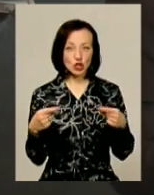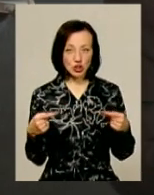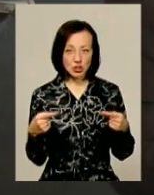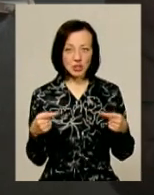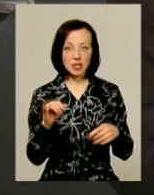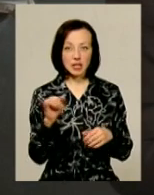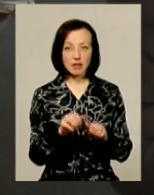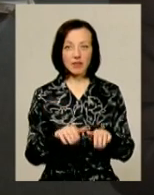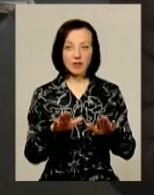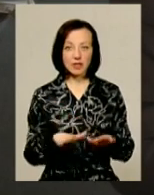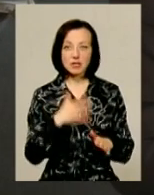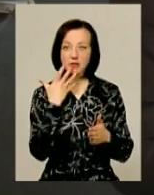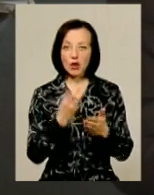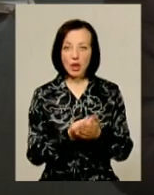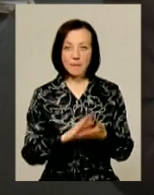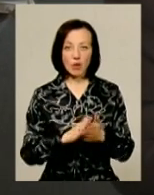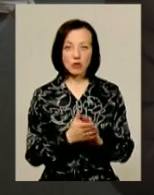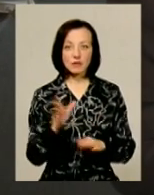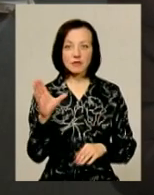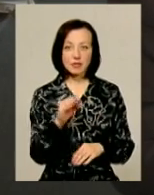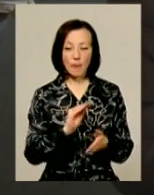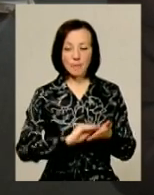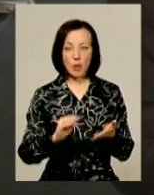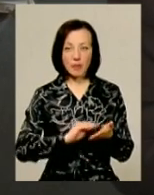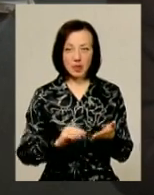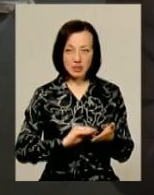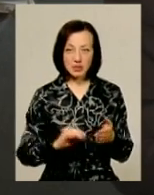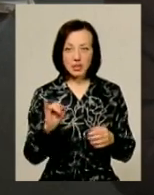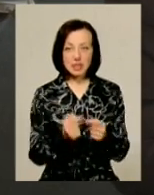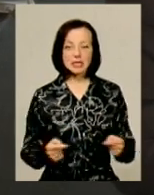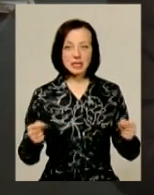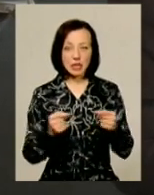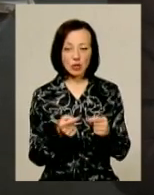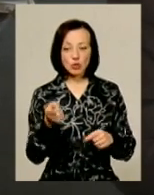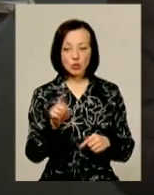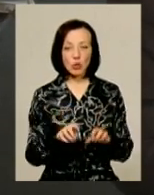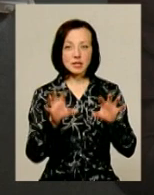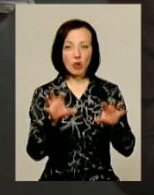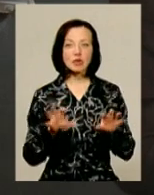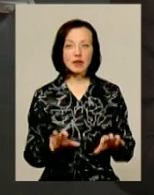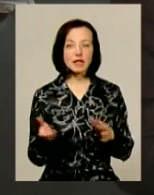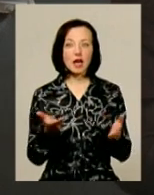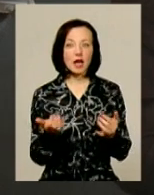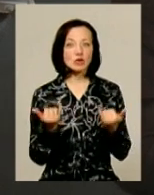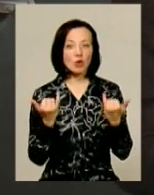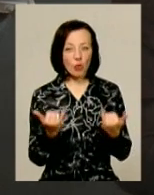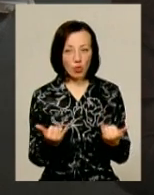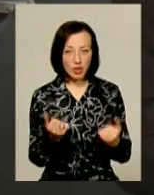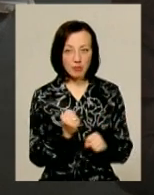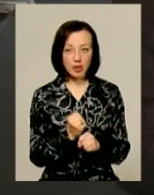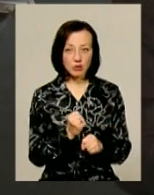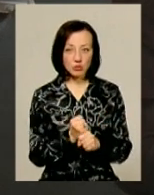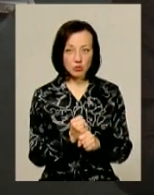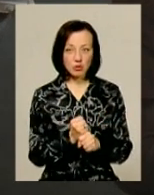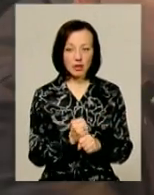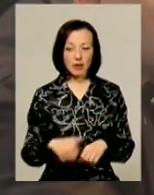і винесли своє положення. Все прописано і згідно того законодавства, яке сьогодні діє в